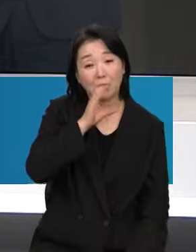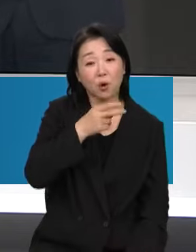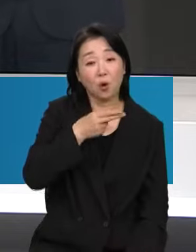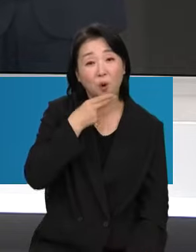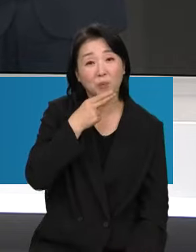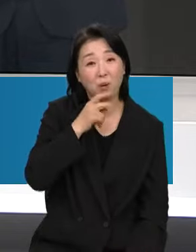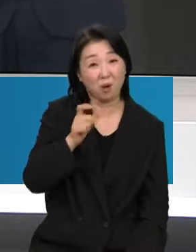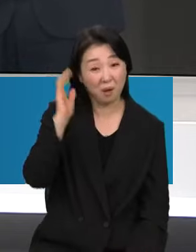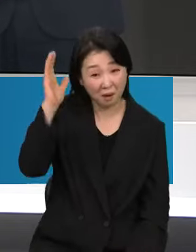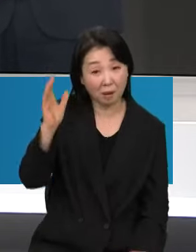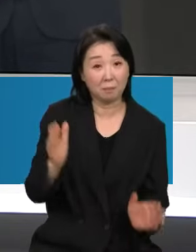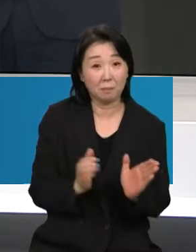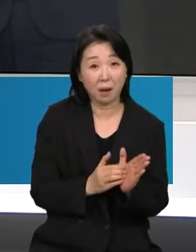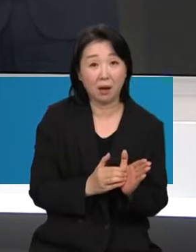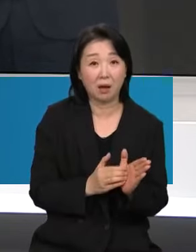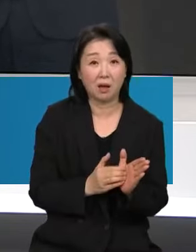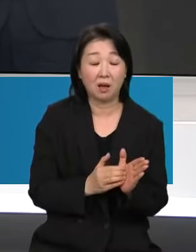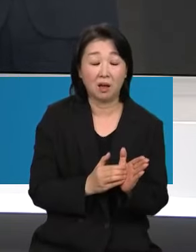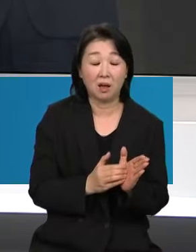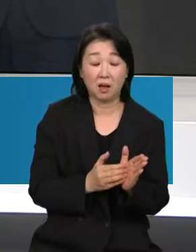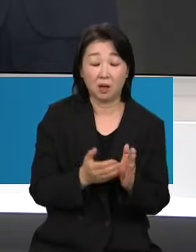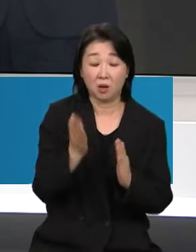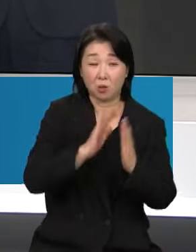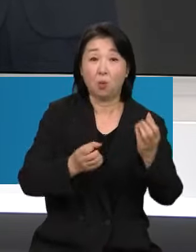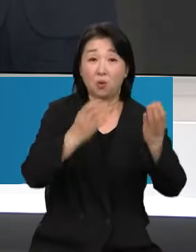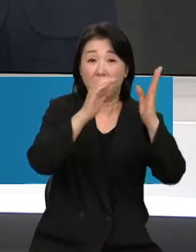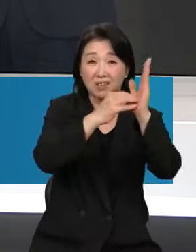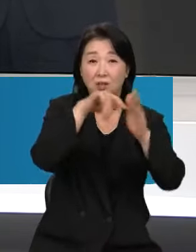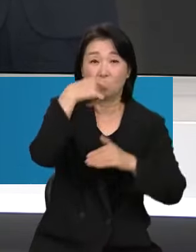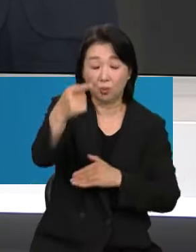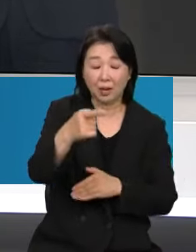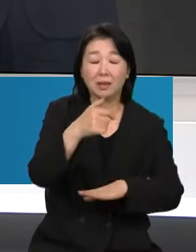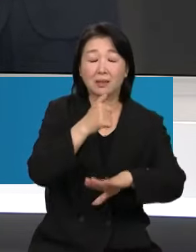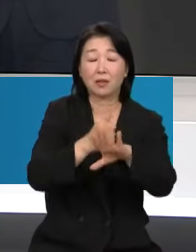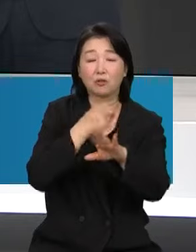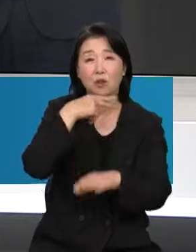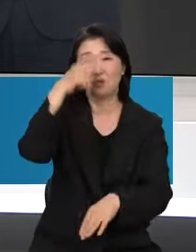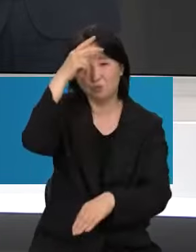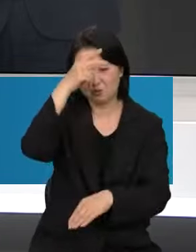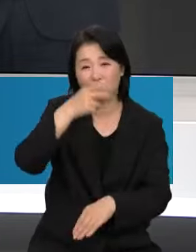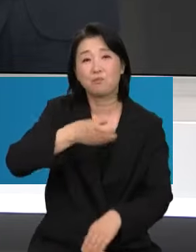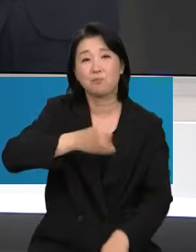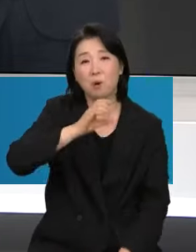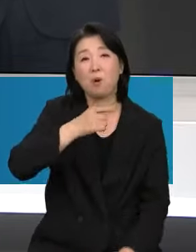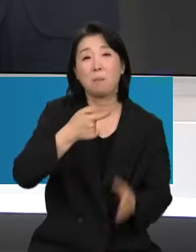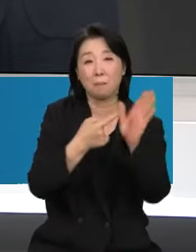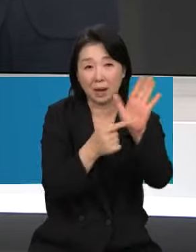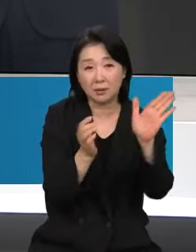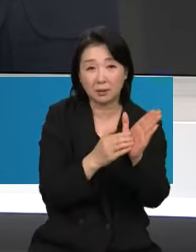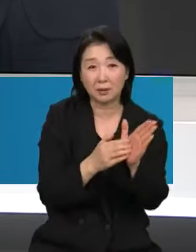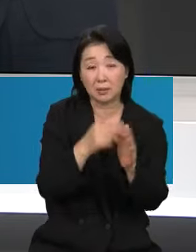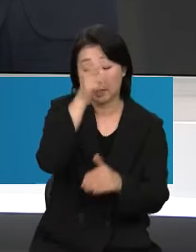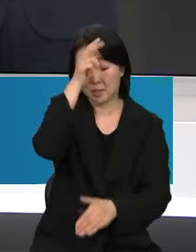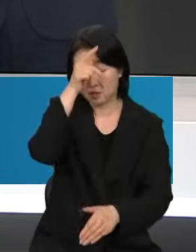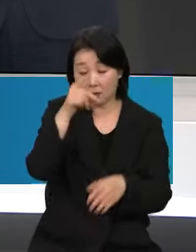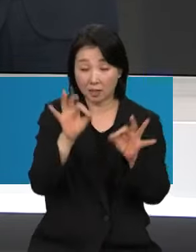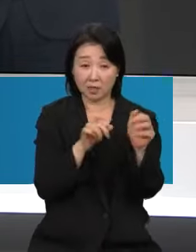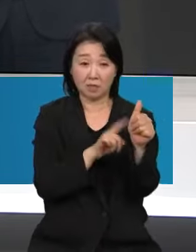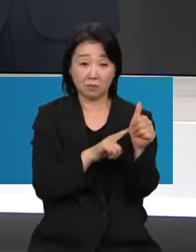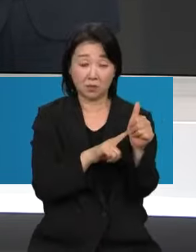주장해 왔는데 예정했던 공연이 끝나자마자 뒤늦게 음주 사실을 시인한 겁니다 경찰은